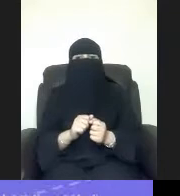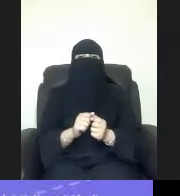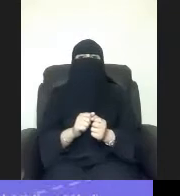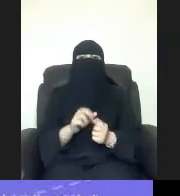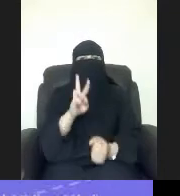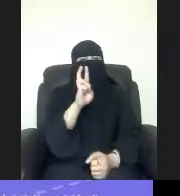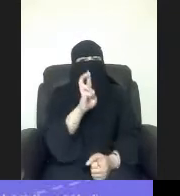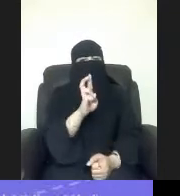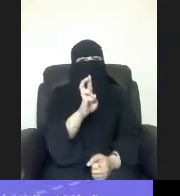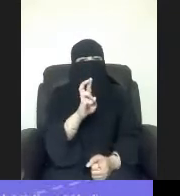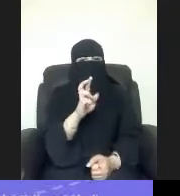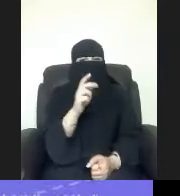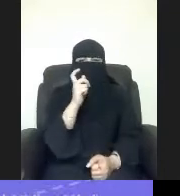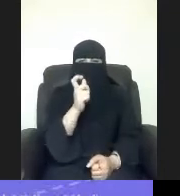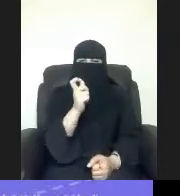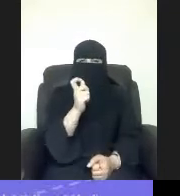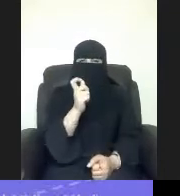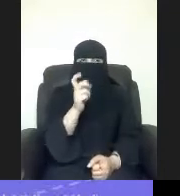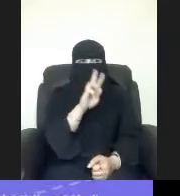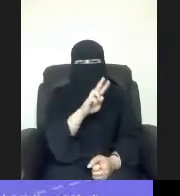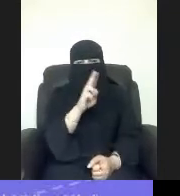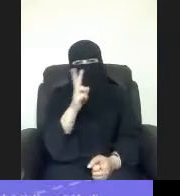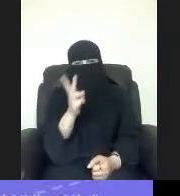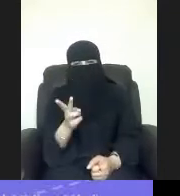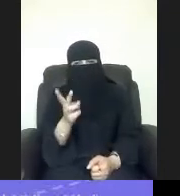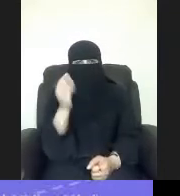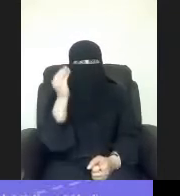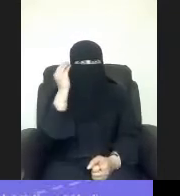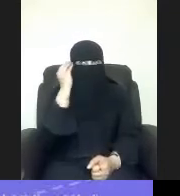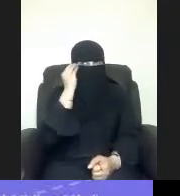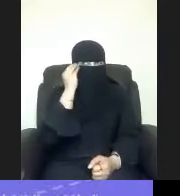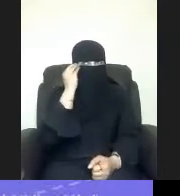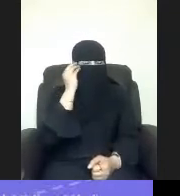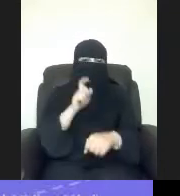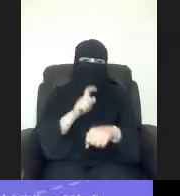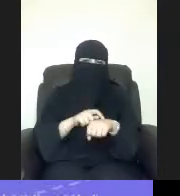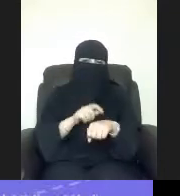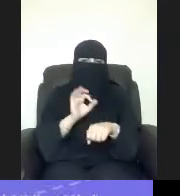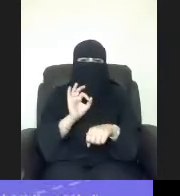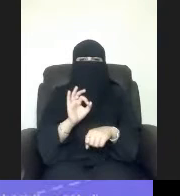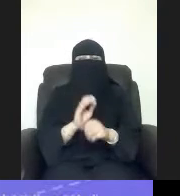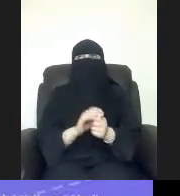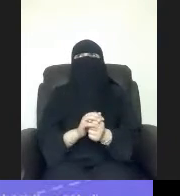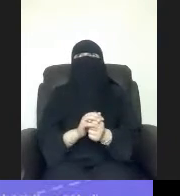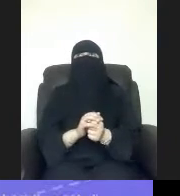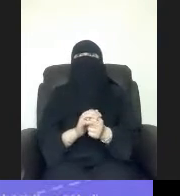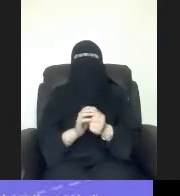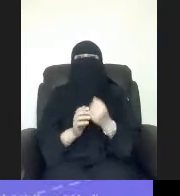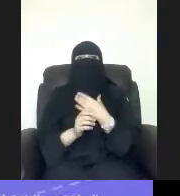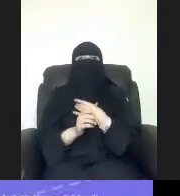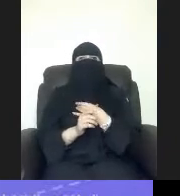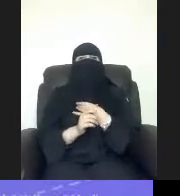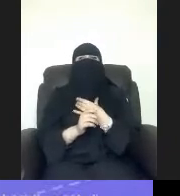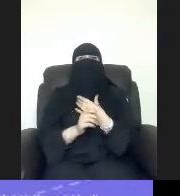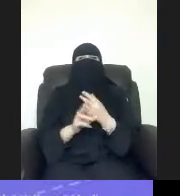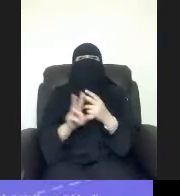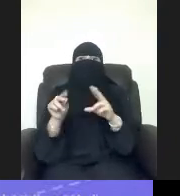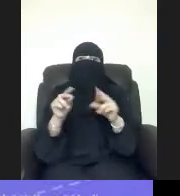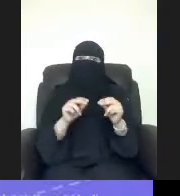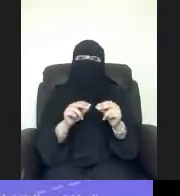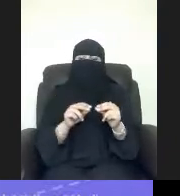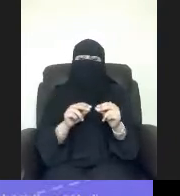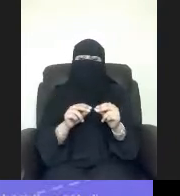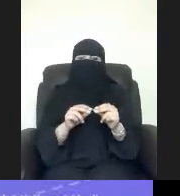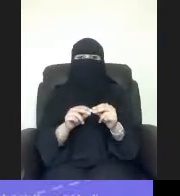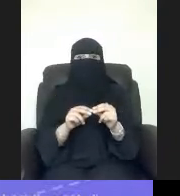T، الـ T بعد ذلك related، والـ T timeable اللي هو الزمن. فالقضية ما هي قضية أنه فقط أحول